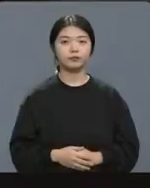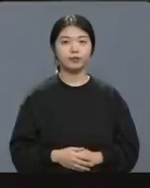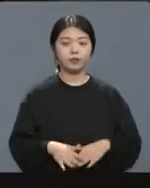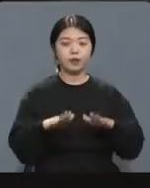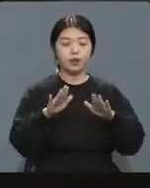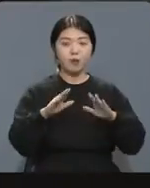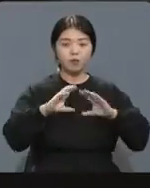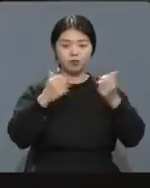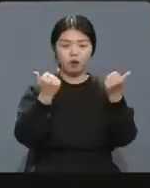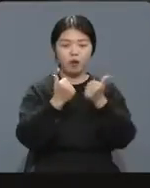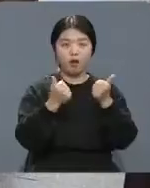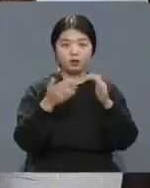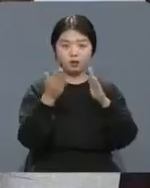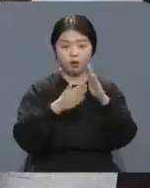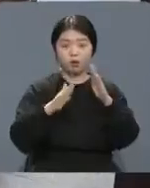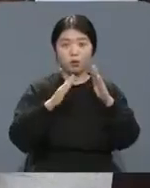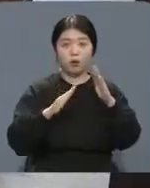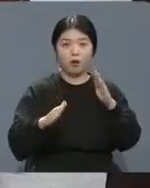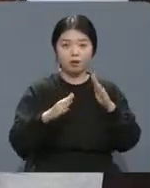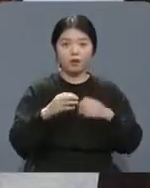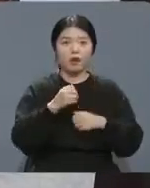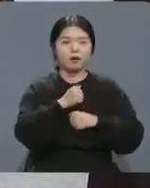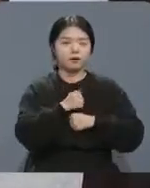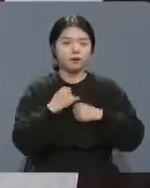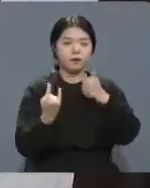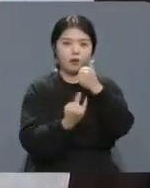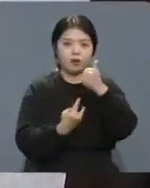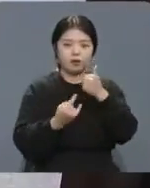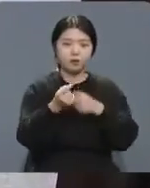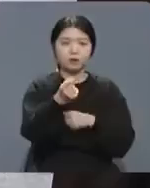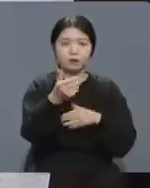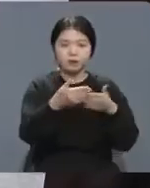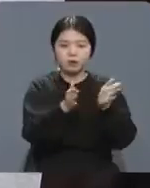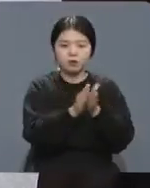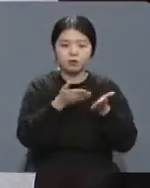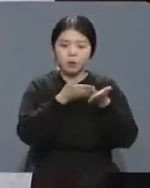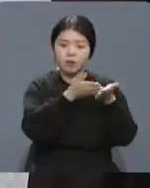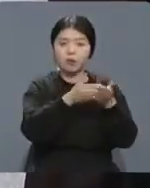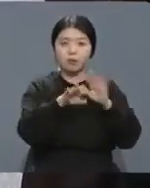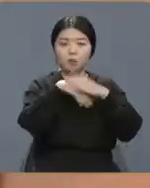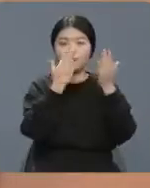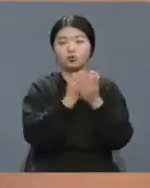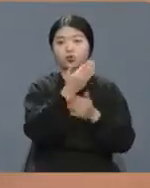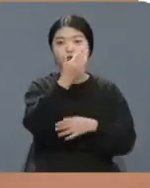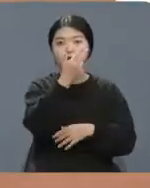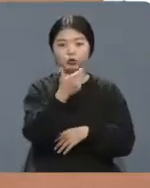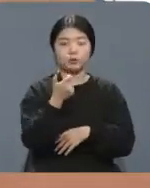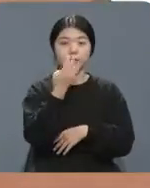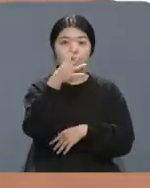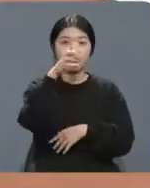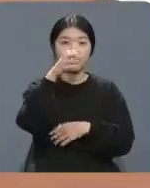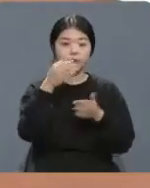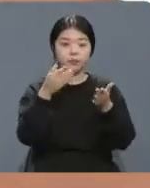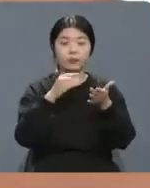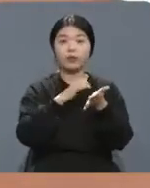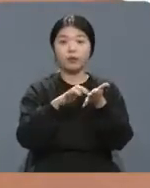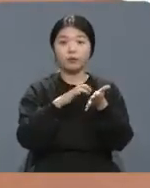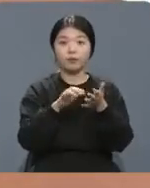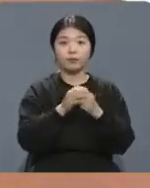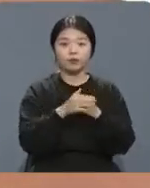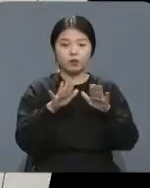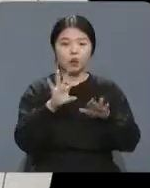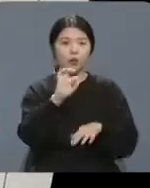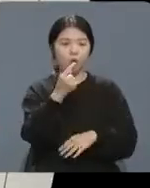이번 국회 정기회 행정안전위원회 법안심사 소위원회 상정된 법안은 모두 63건 이 가운데 5